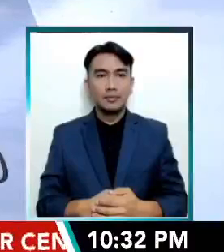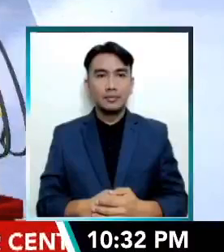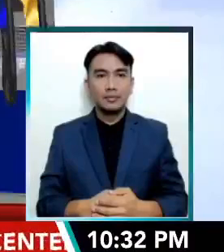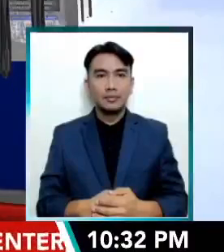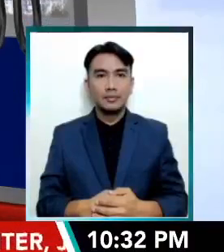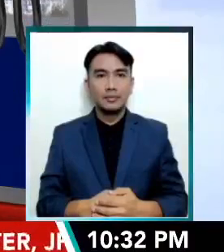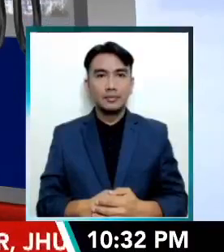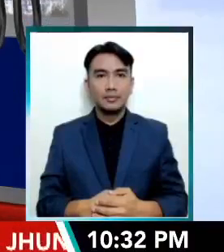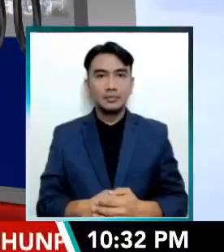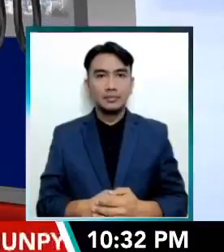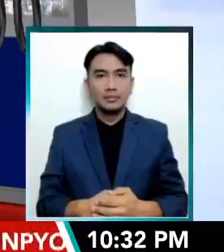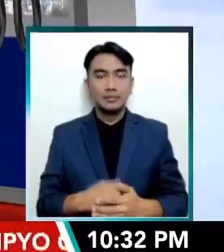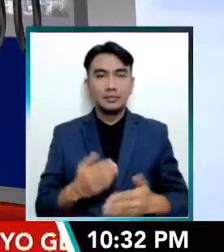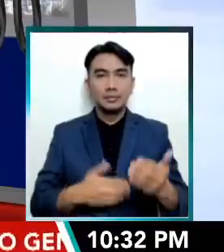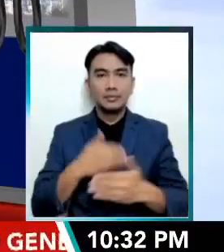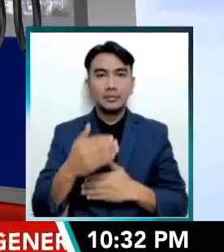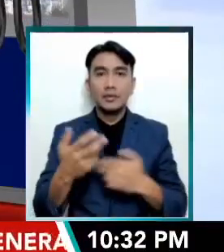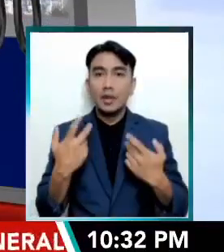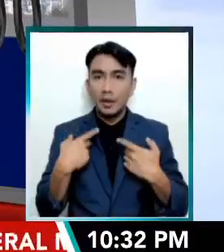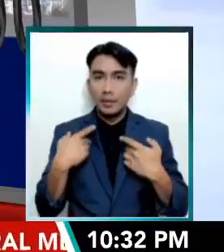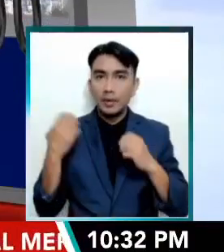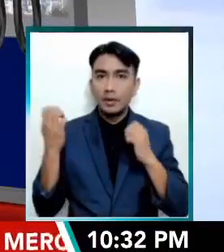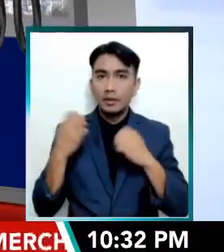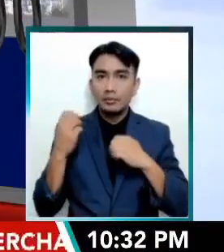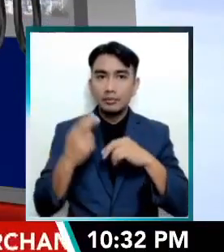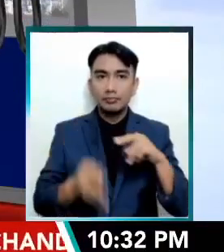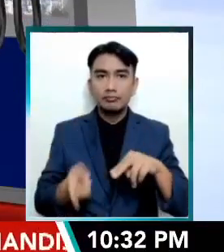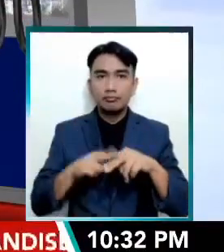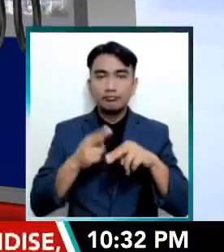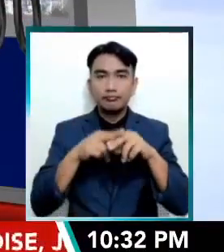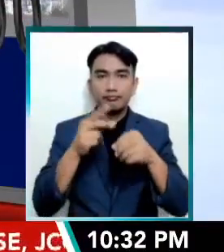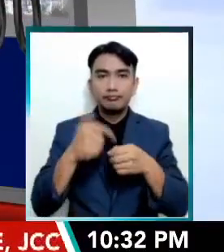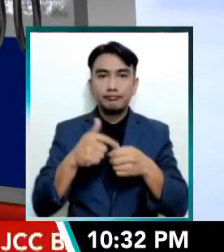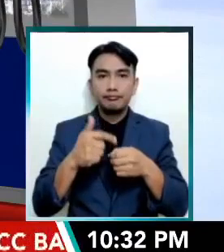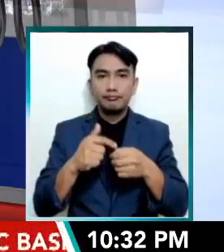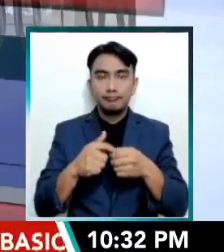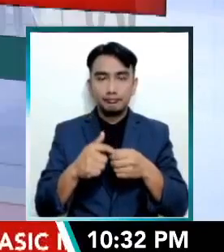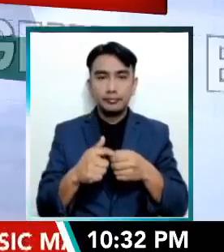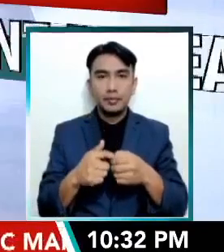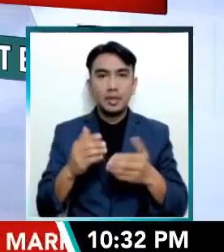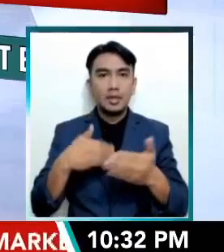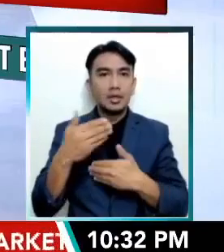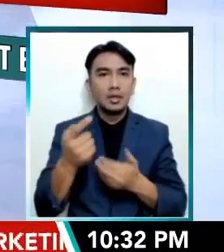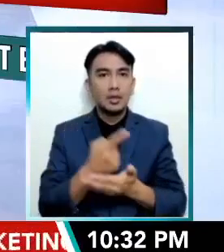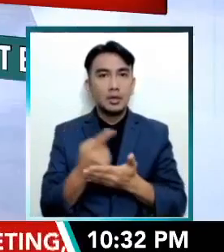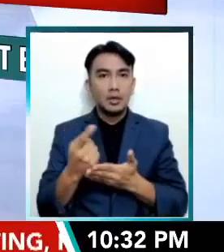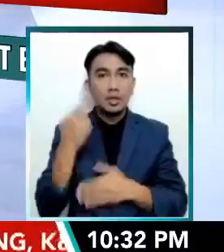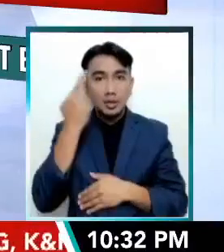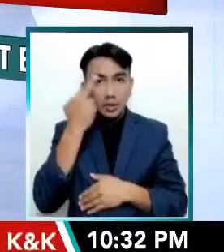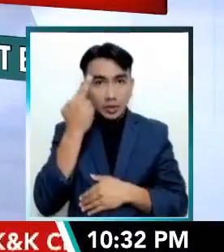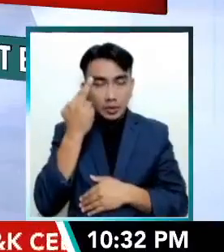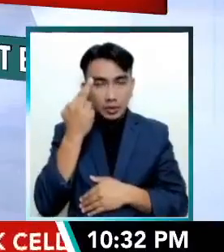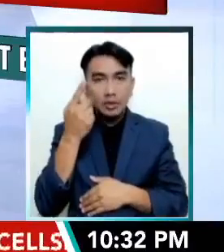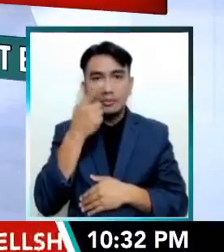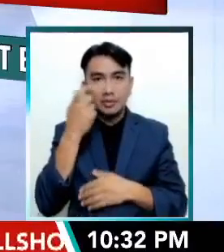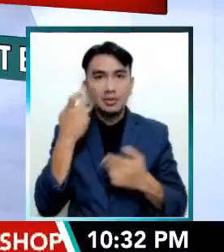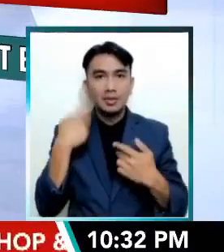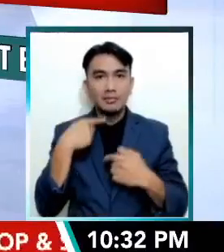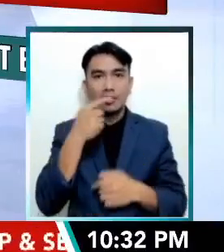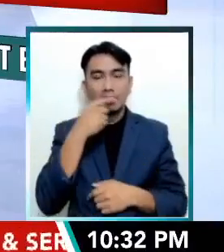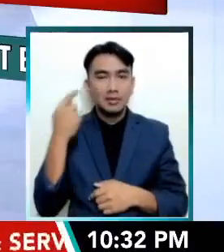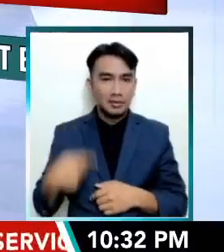May inaasahang taas presyo sa petrolyo sa susunod na linggo. Isa raw sa mga dahilan nito ay ang plano ng Russia na i-delay